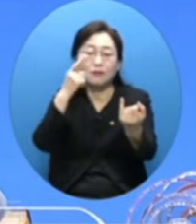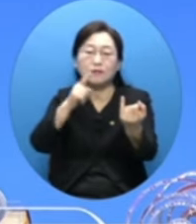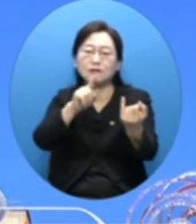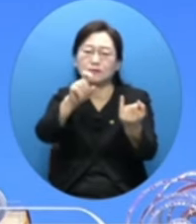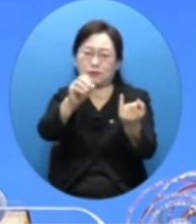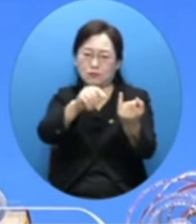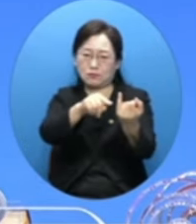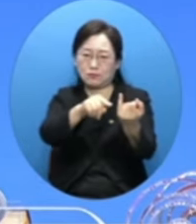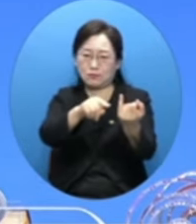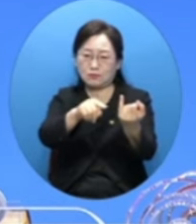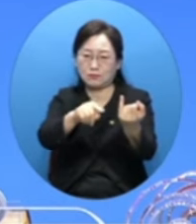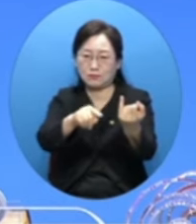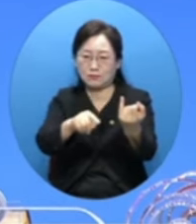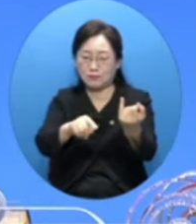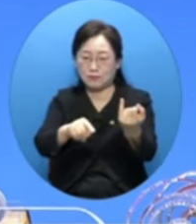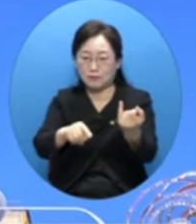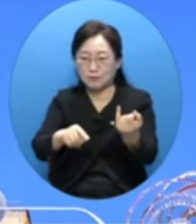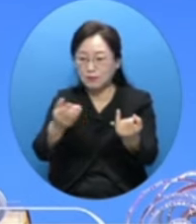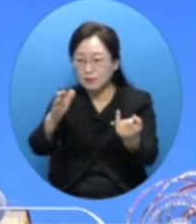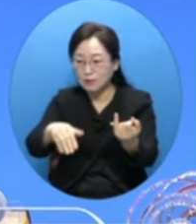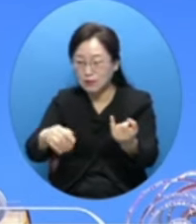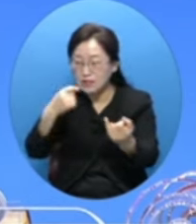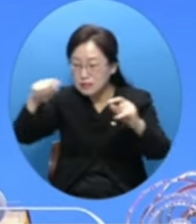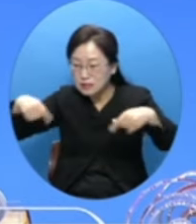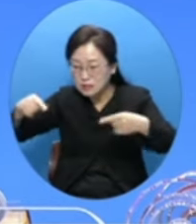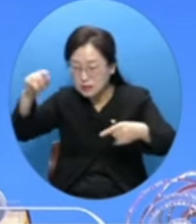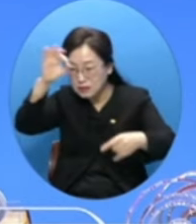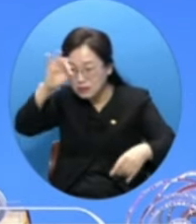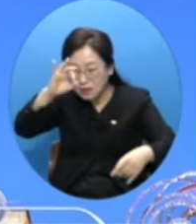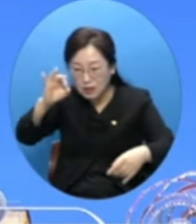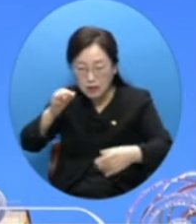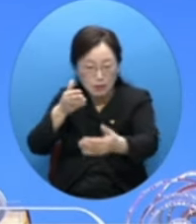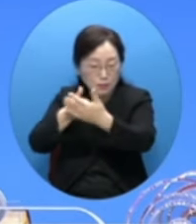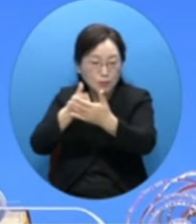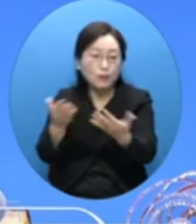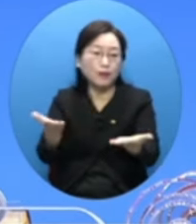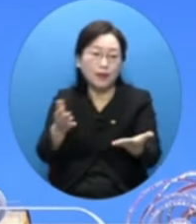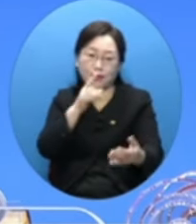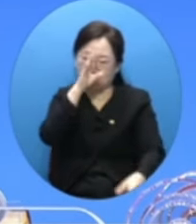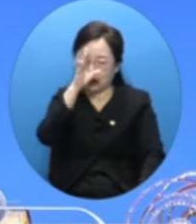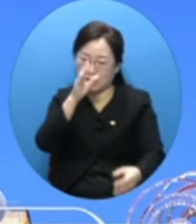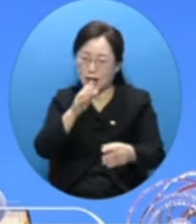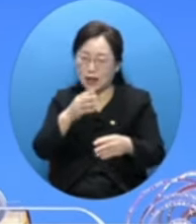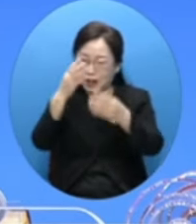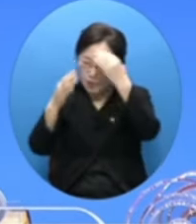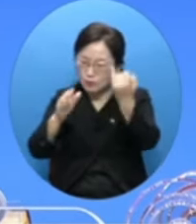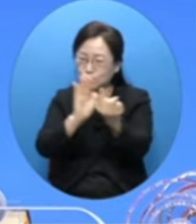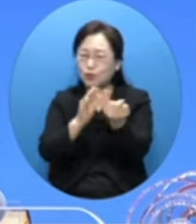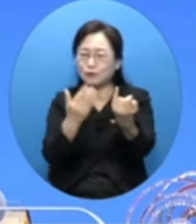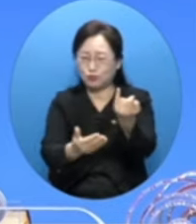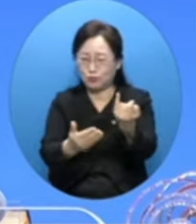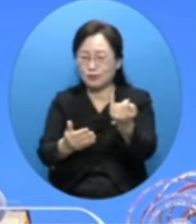심장병 어린이 돕는다고 가져온 것에 대해서 좀 정책이 잘못됐다. 그래서 그날 이후로 우리는 혼을 모으기로